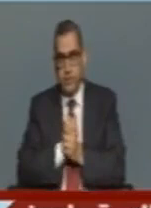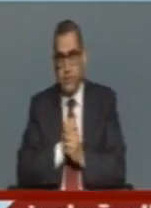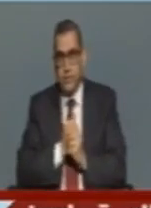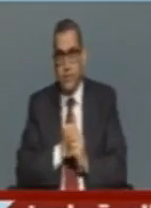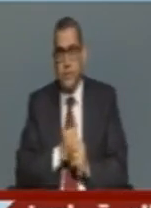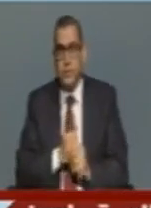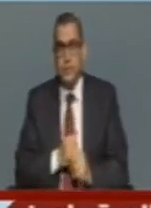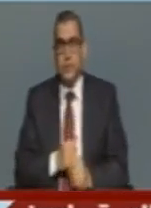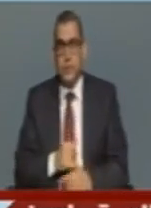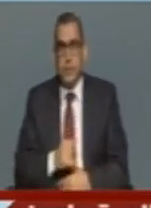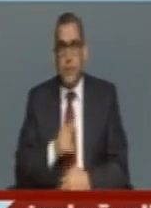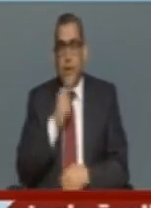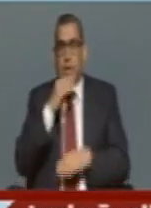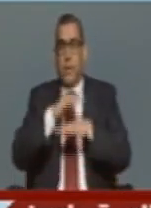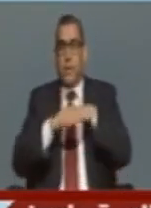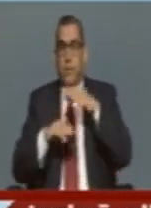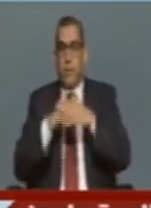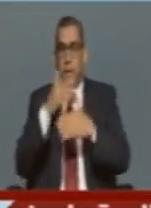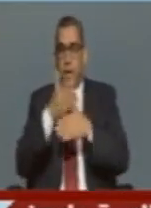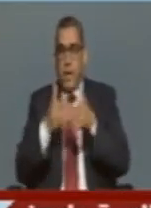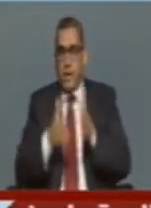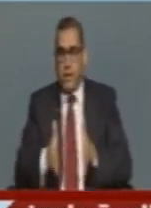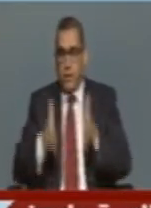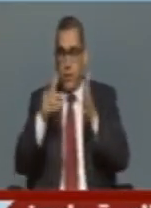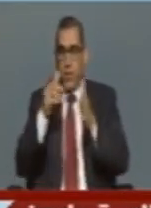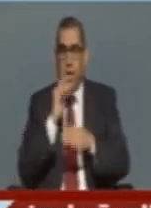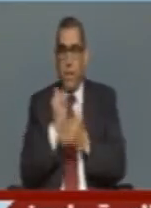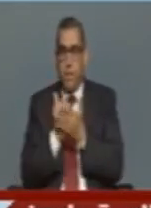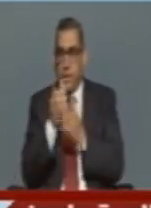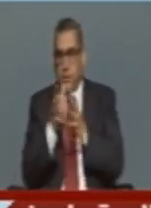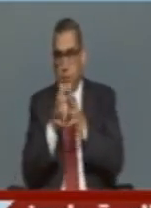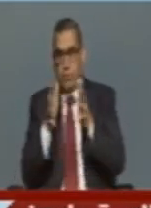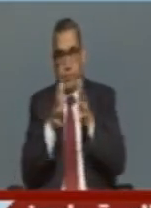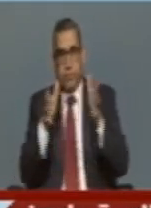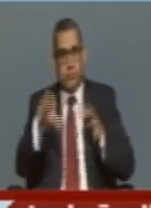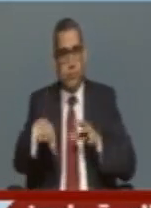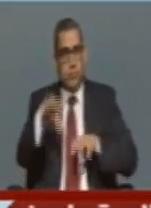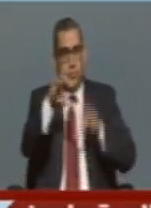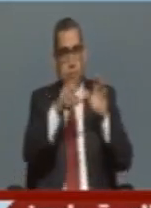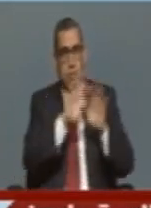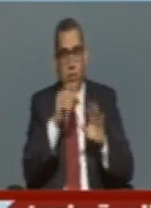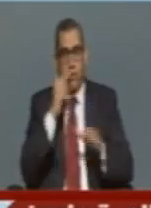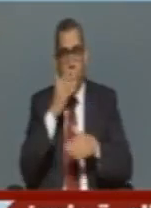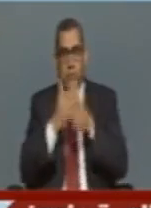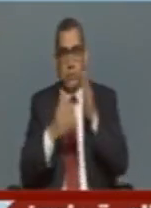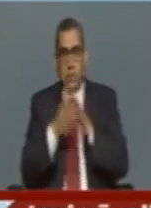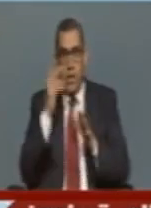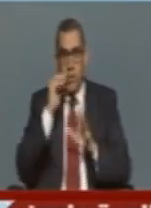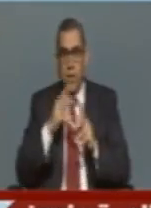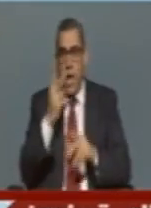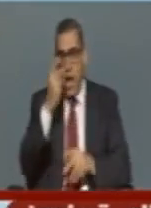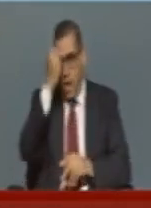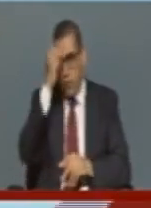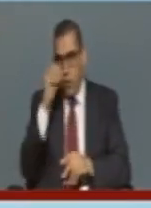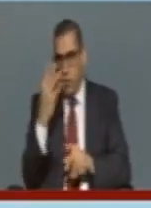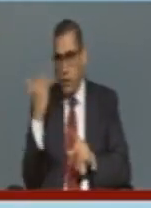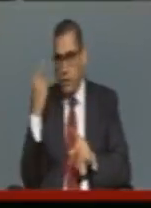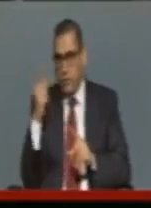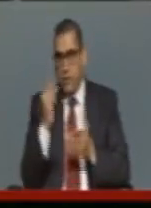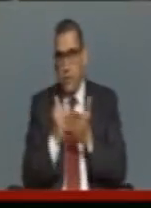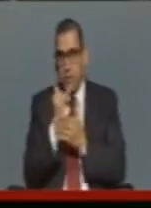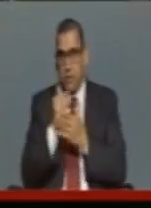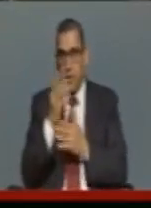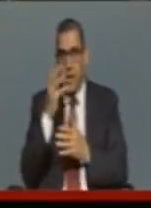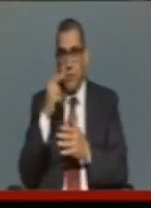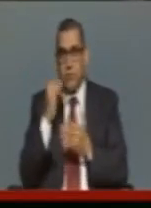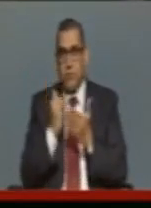الابنية التعليمية وان احنا ازاي توسعنا فيها، احنا ادي شكل الابنية في 2014. المدرسة لم تكن جاذبة